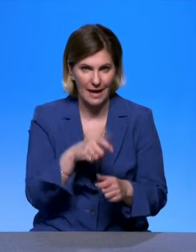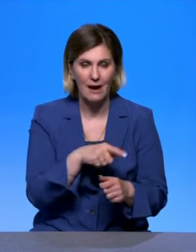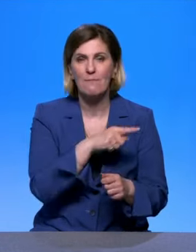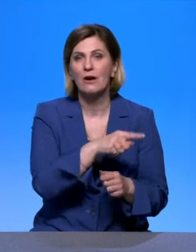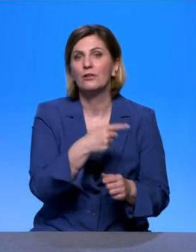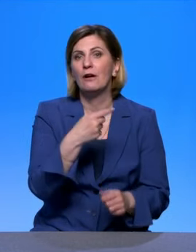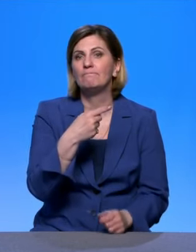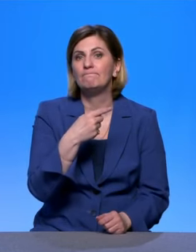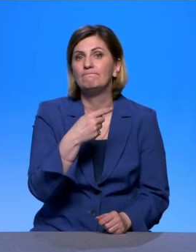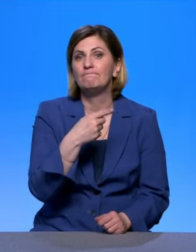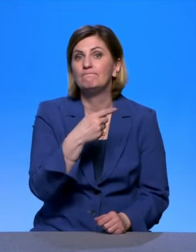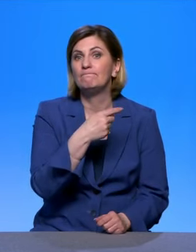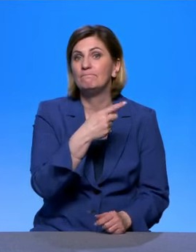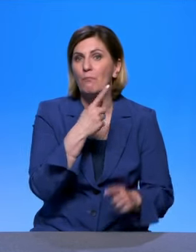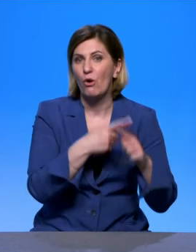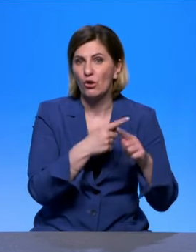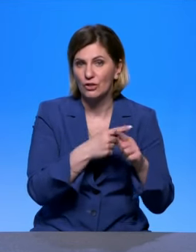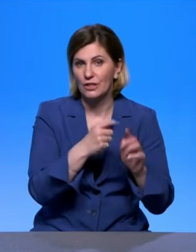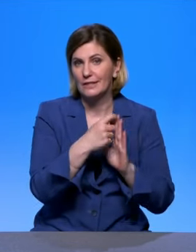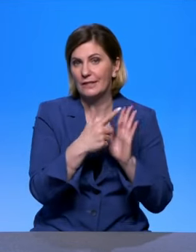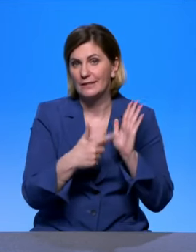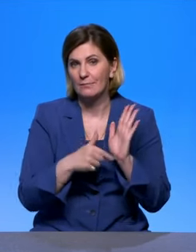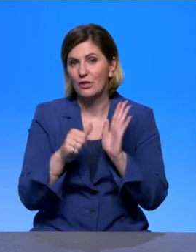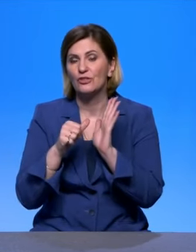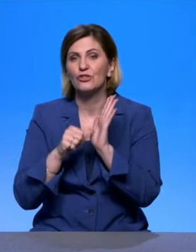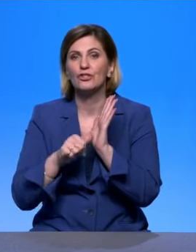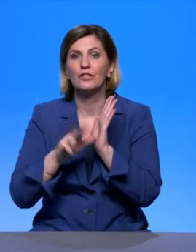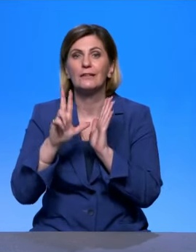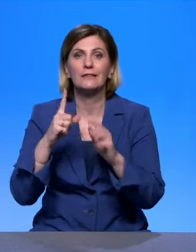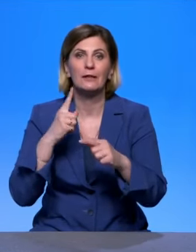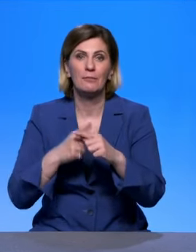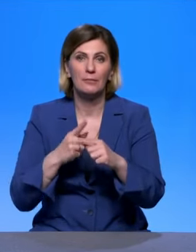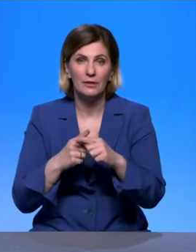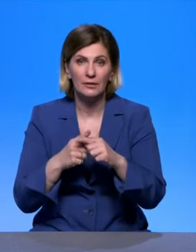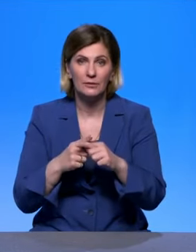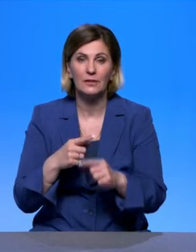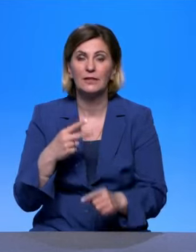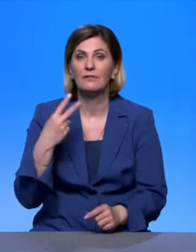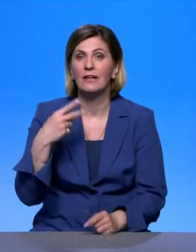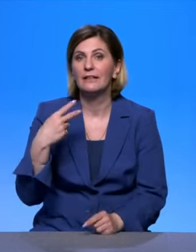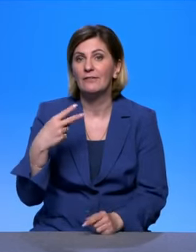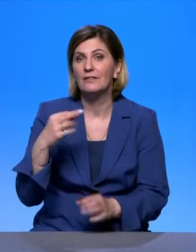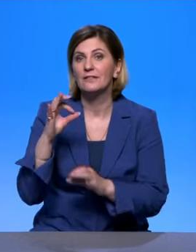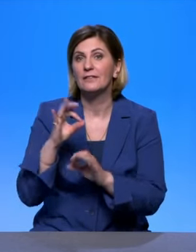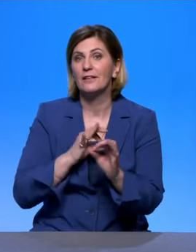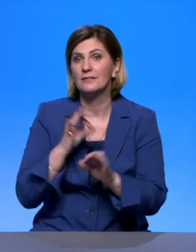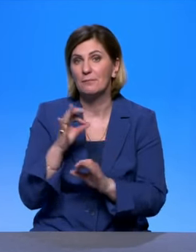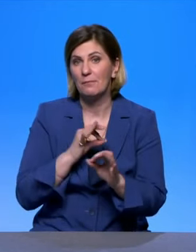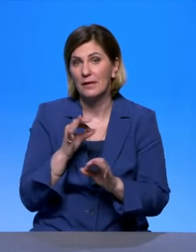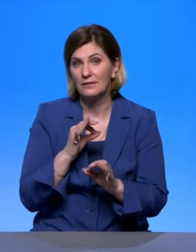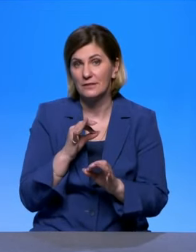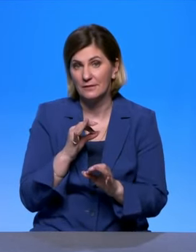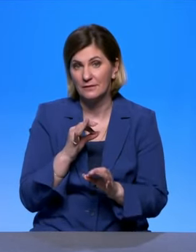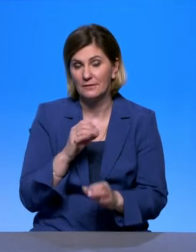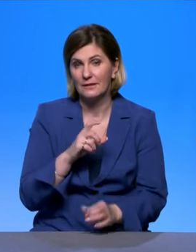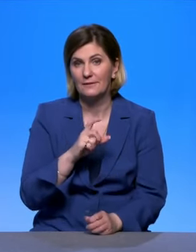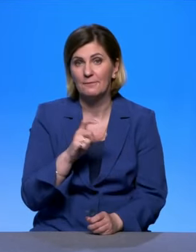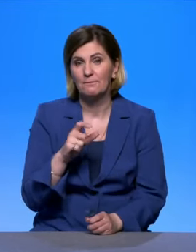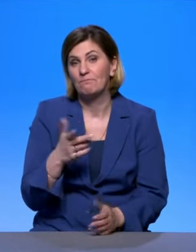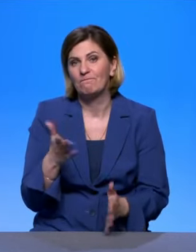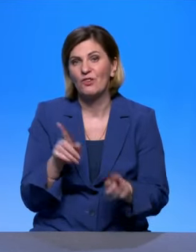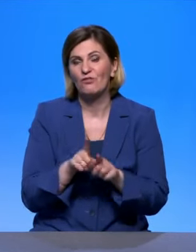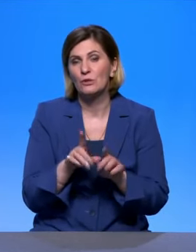относится 63%. Ну и безразлично, говорят, нам как-то, в принципе, все равно 20% опрошенных граждан. Это вот